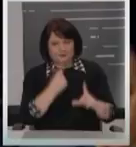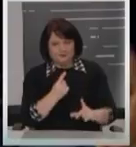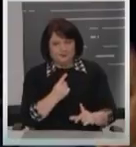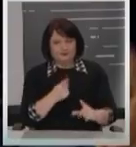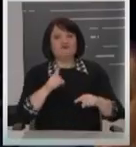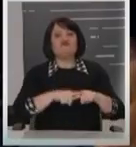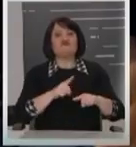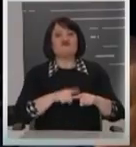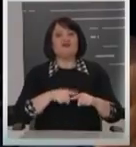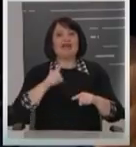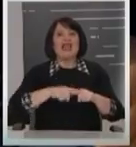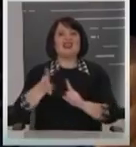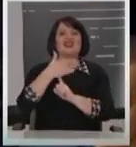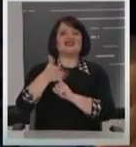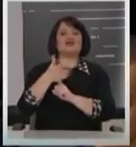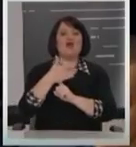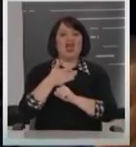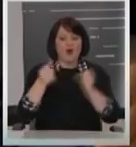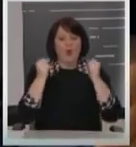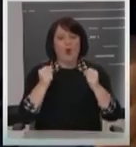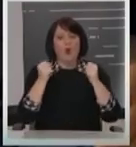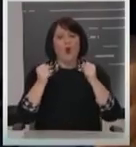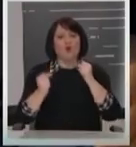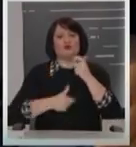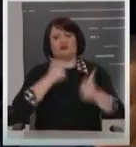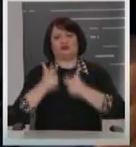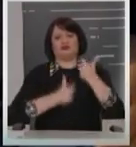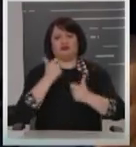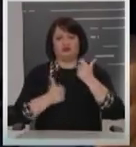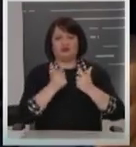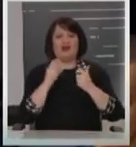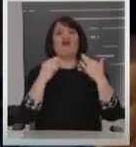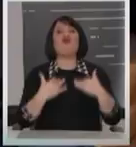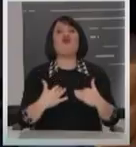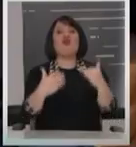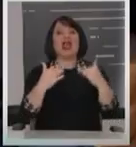πατριώτες, κρατώντας ελληνικές σημαίες, διαμαρτυρόμενοι έξω από τη Βουλή,